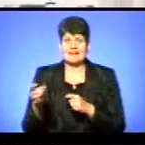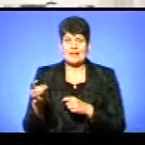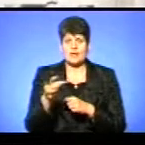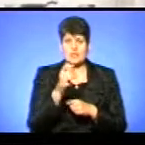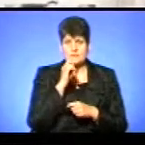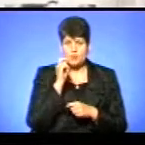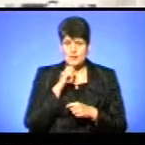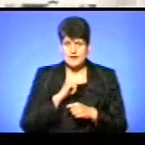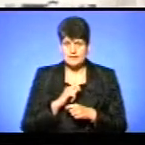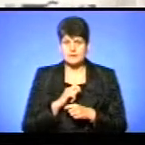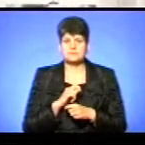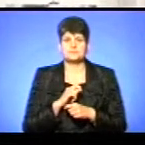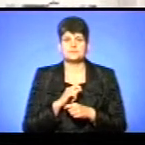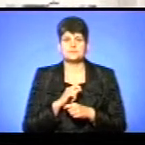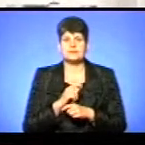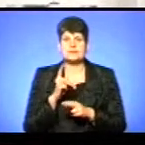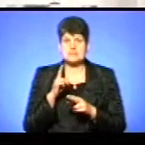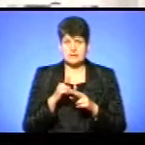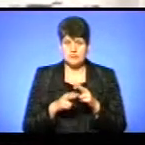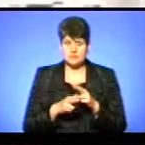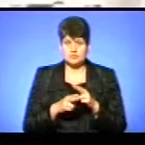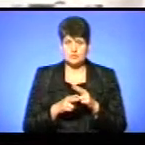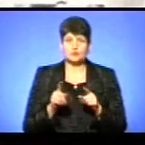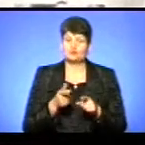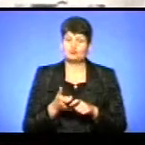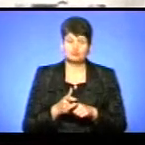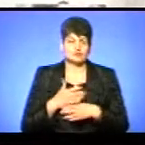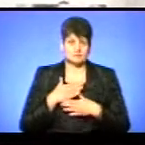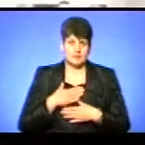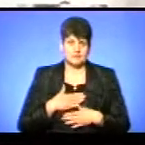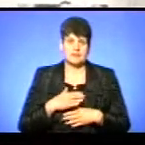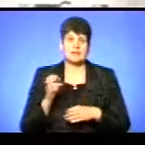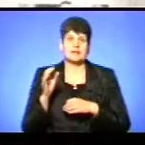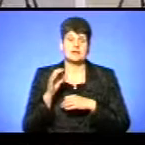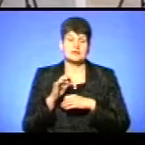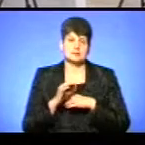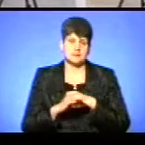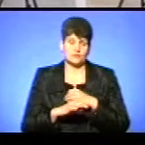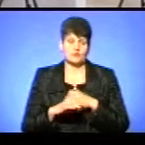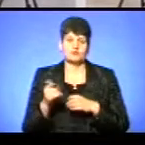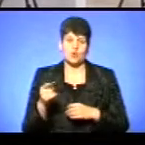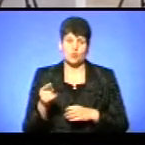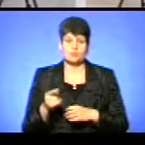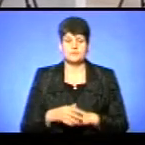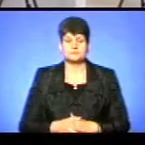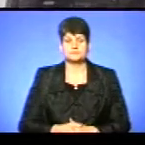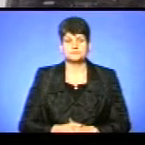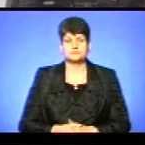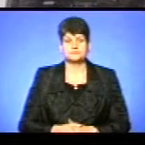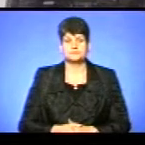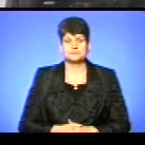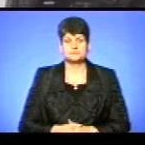України і завершуємо, що мені дуже приємно, на заході, зокрема в Тернополі. Анжела Шова, Юрій Багрій,